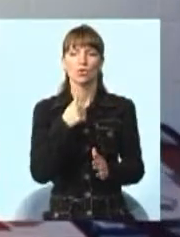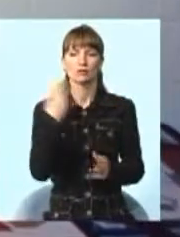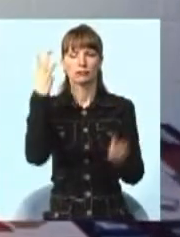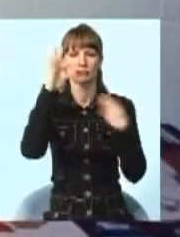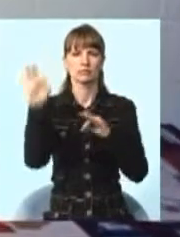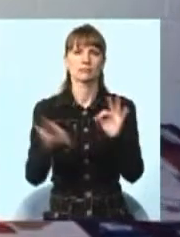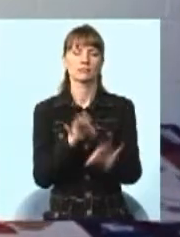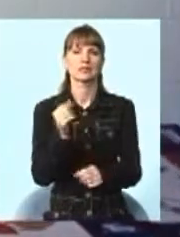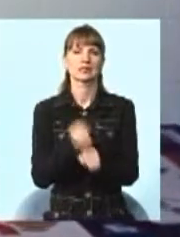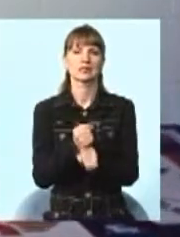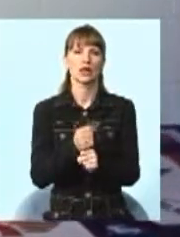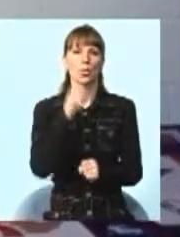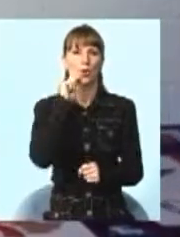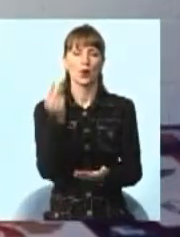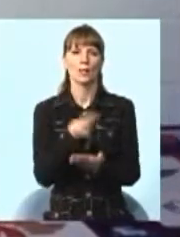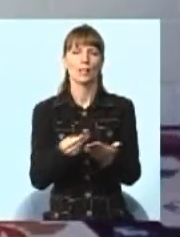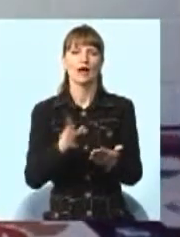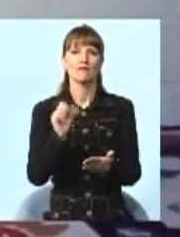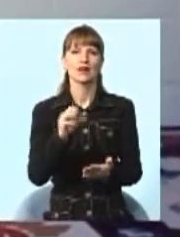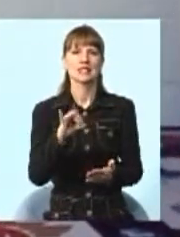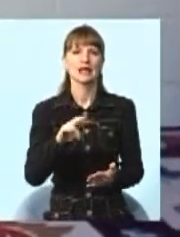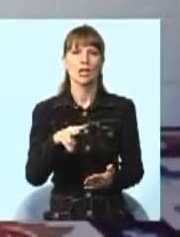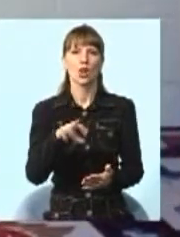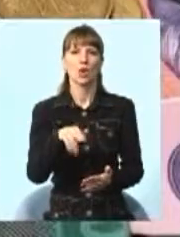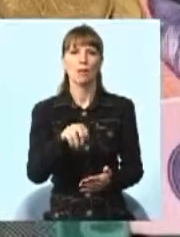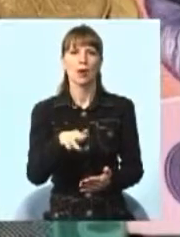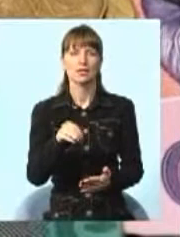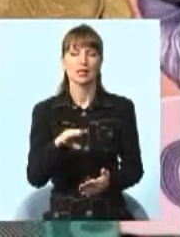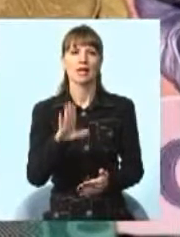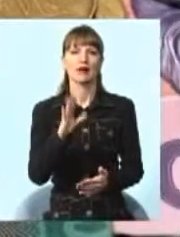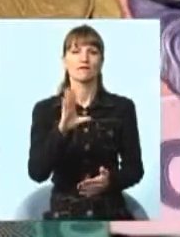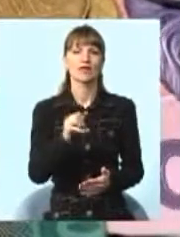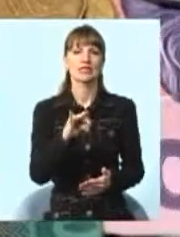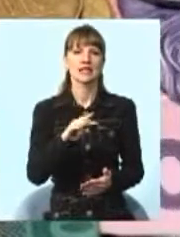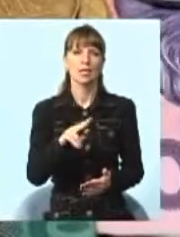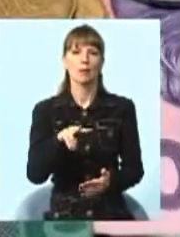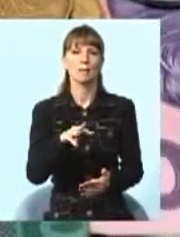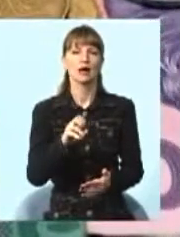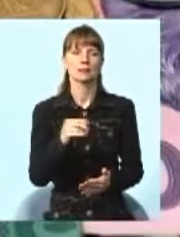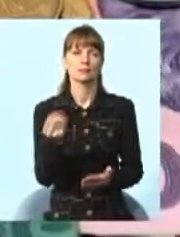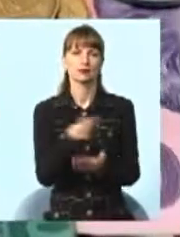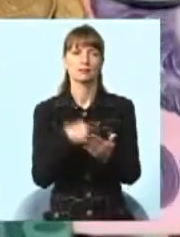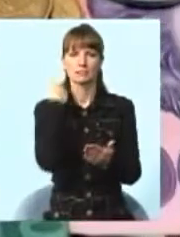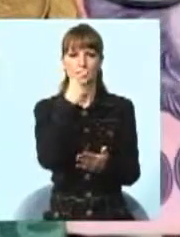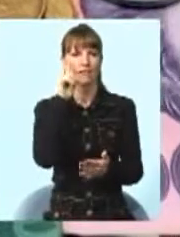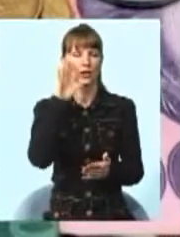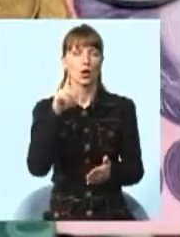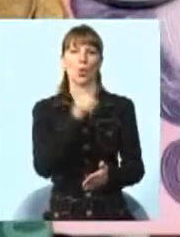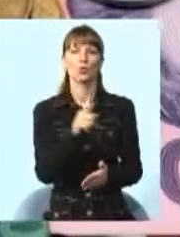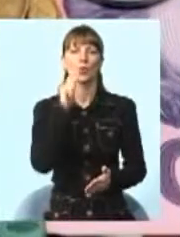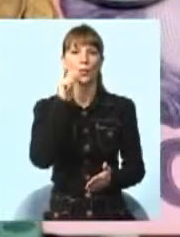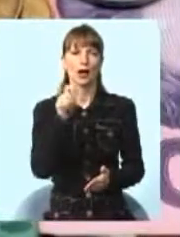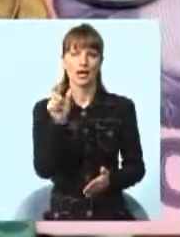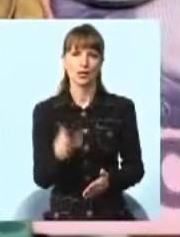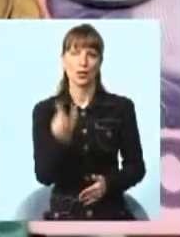гривень розробили українські художники Василь Лопата та Борис Максимов. На гривневих банкнотах зображені обличчя відомих кожному